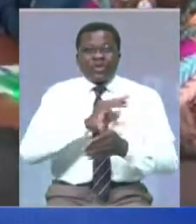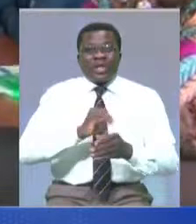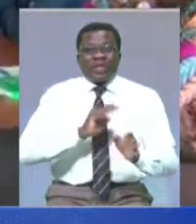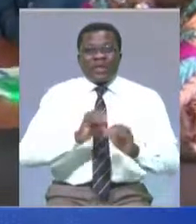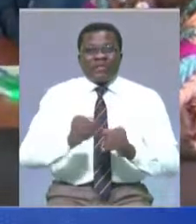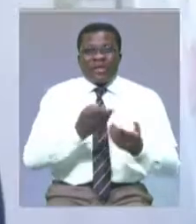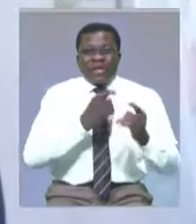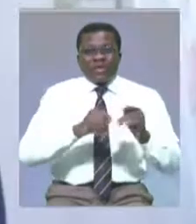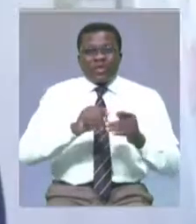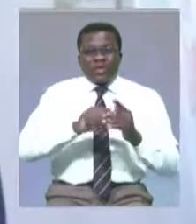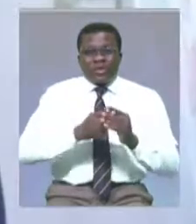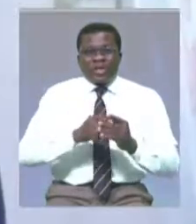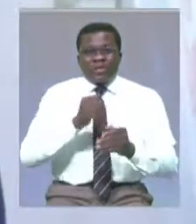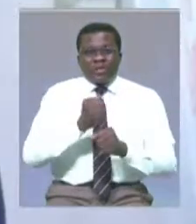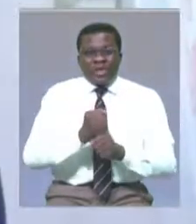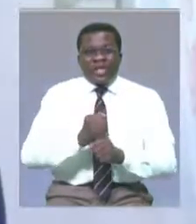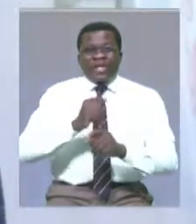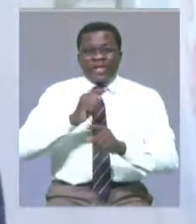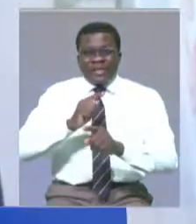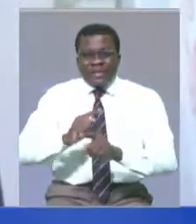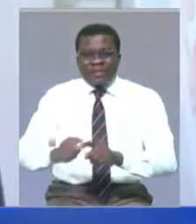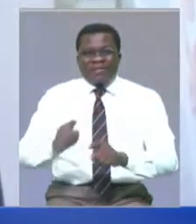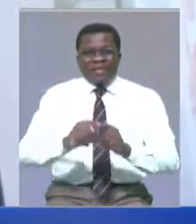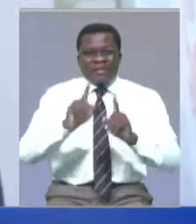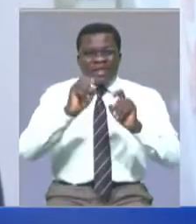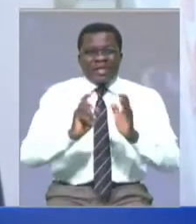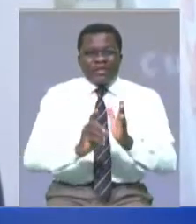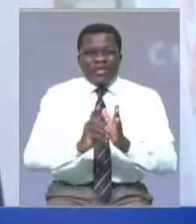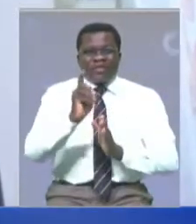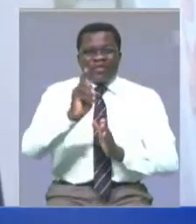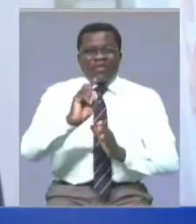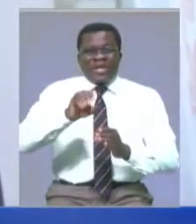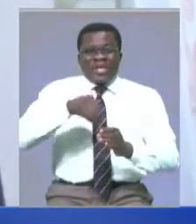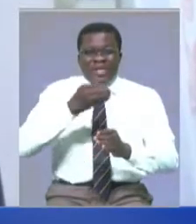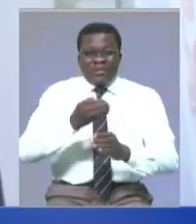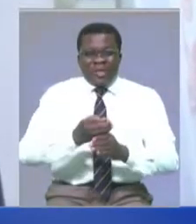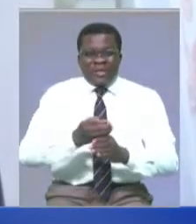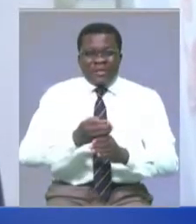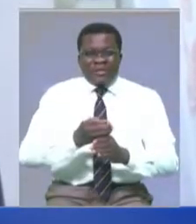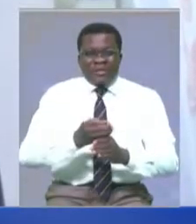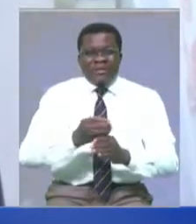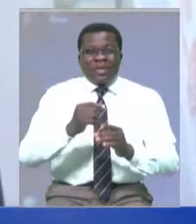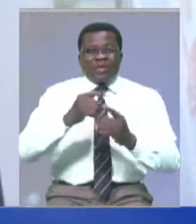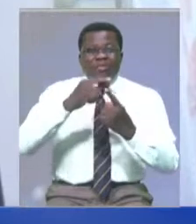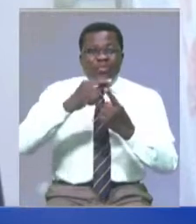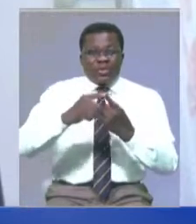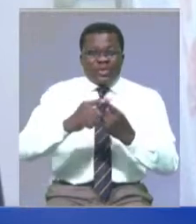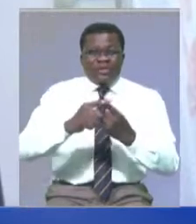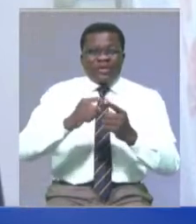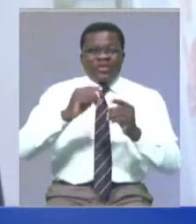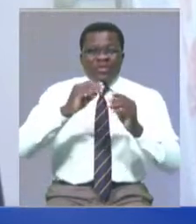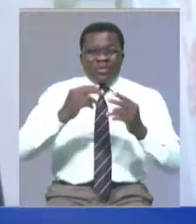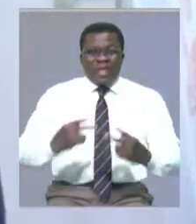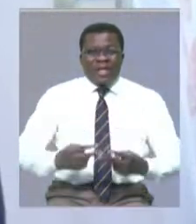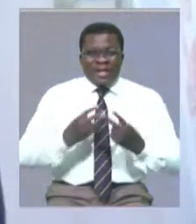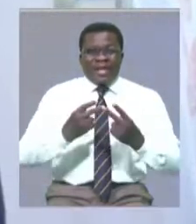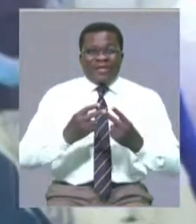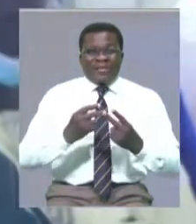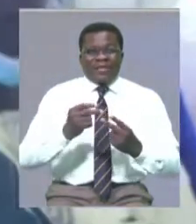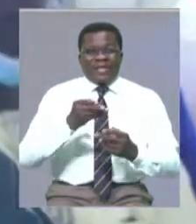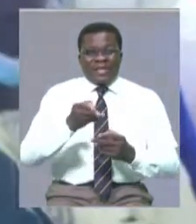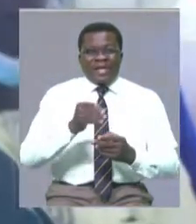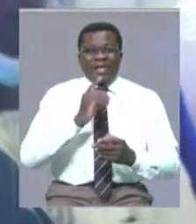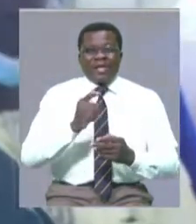le début de l'année, différentes questions de développement qui impactent positivement la vie de nos concitoyens